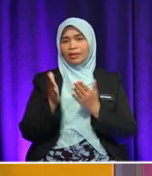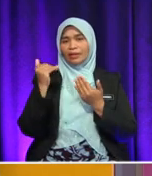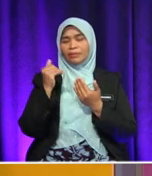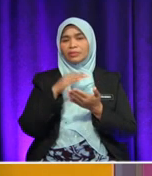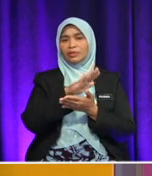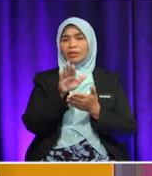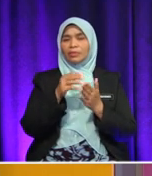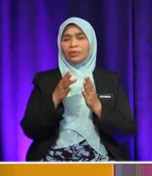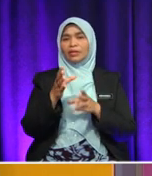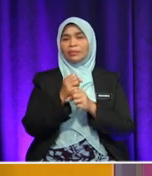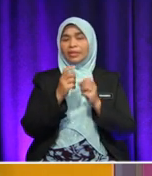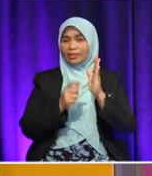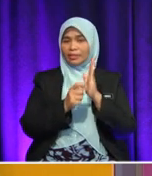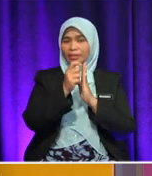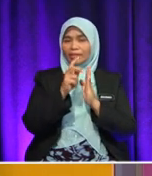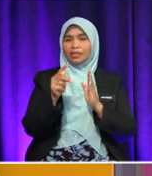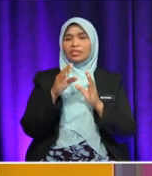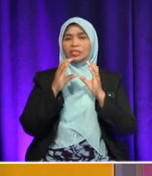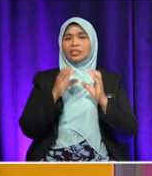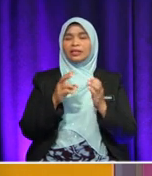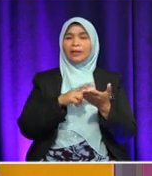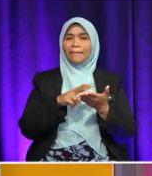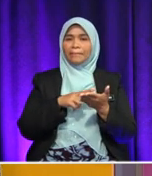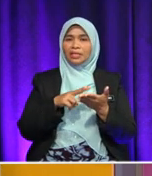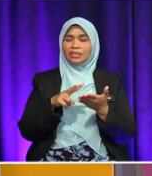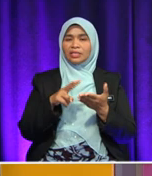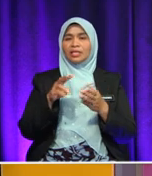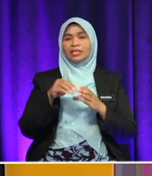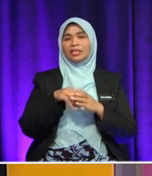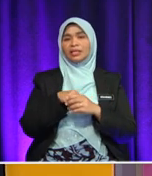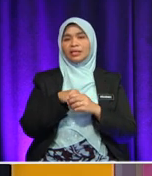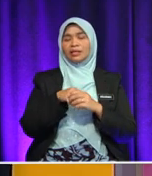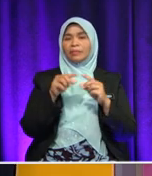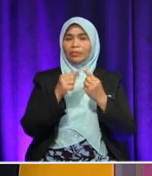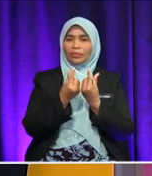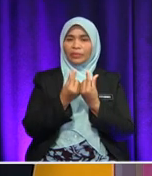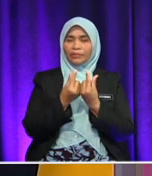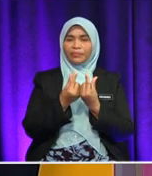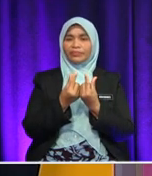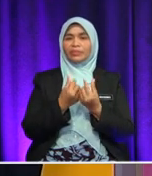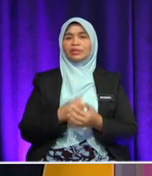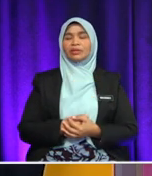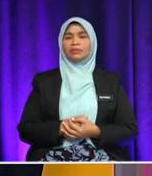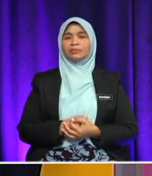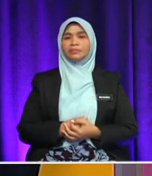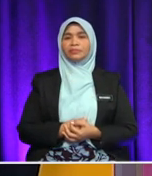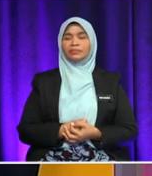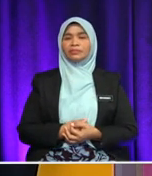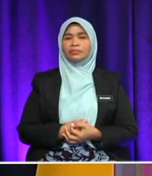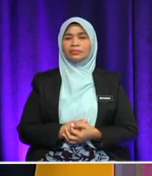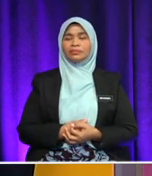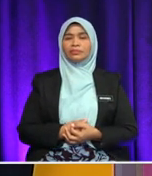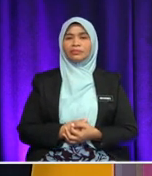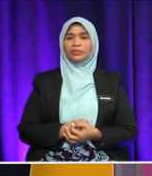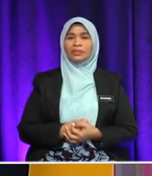tingkatkan bacaan kita tingkatkan tajwid kita dalam bacaan di samping kita belajar istikharah dan